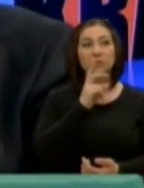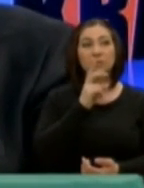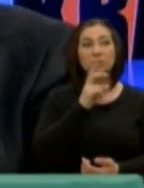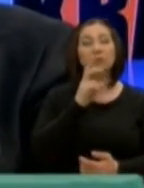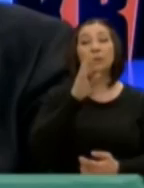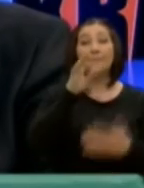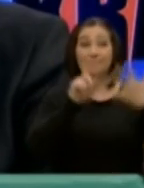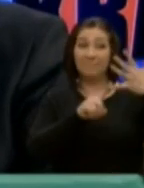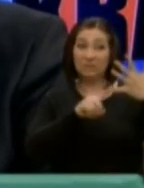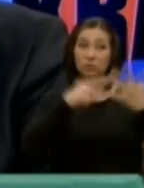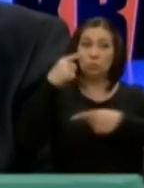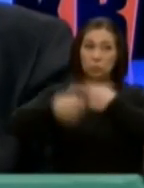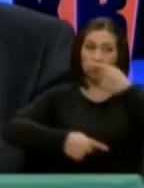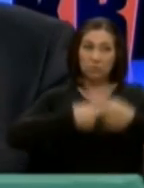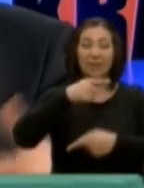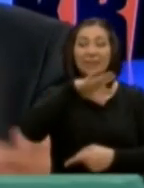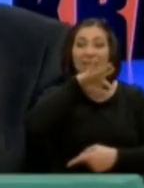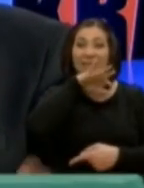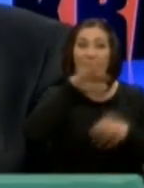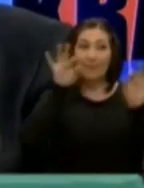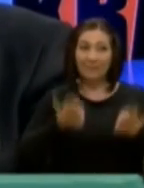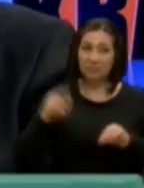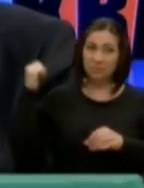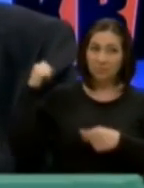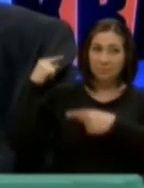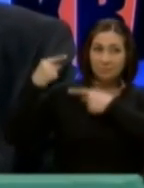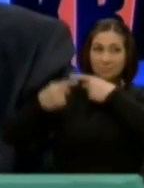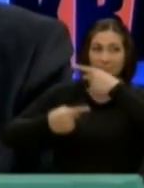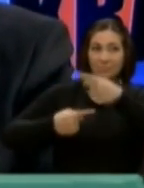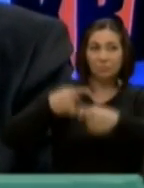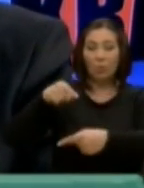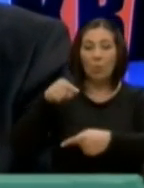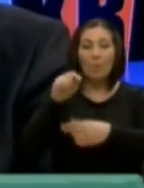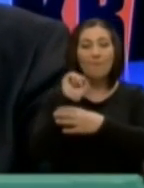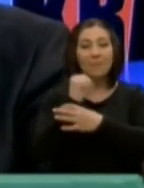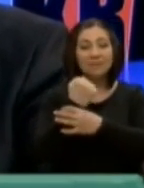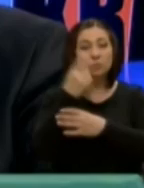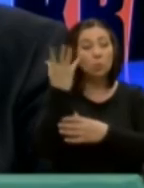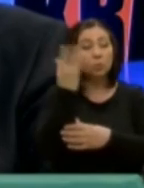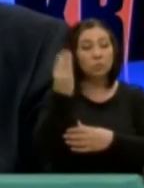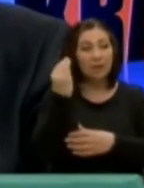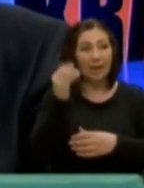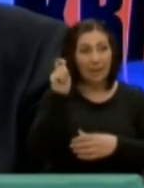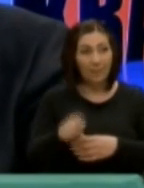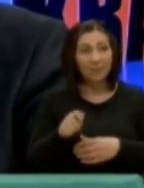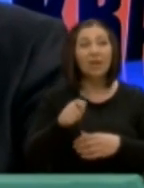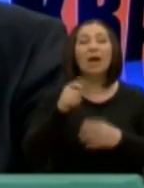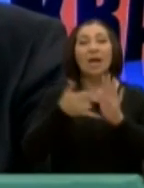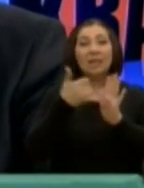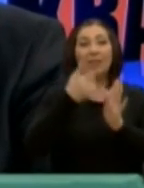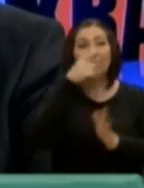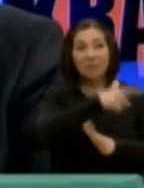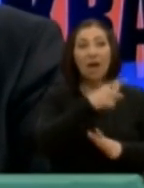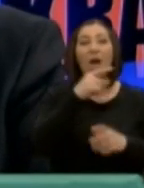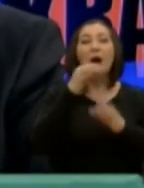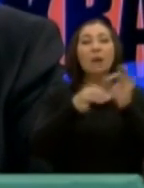5. kuşağıyım. Tabii ki dedelerden geldiğimiz için bu mesleği çok güzel yapan Gaziantep'te amca çocuklarım,